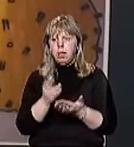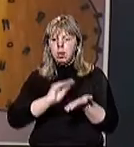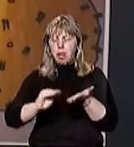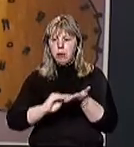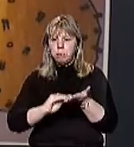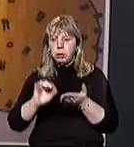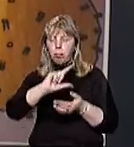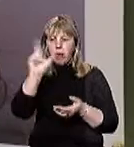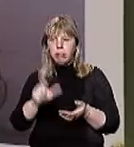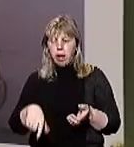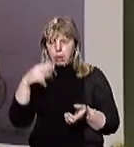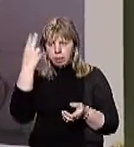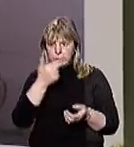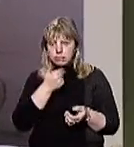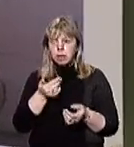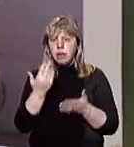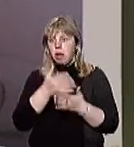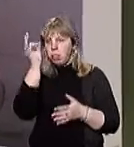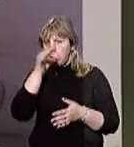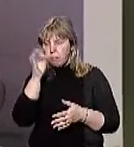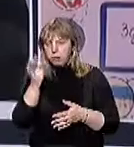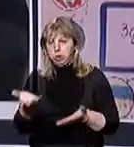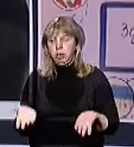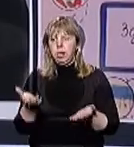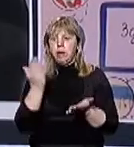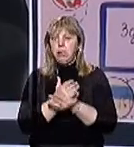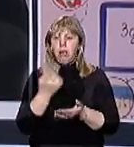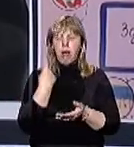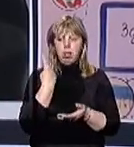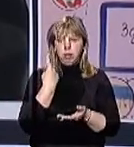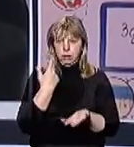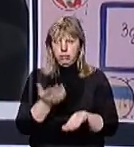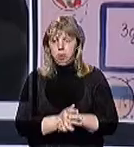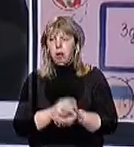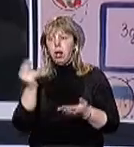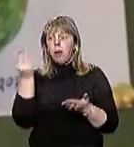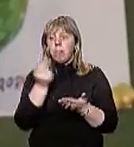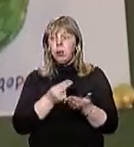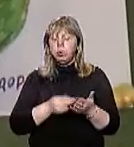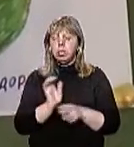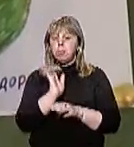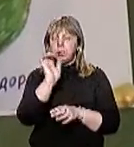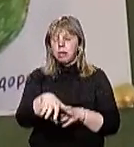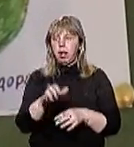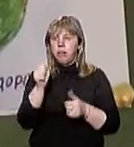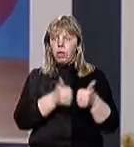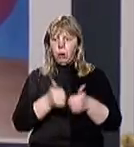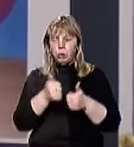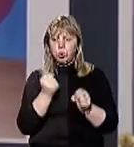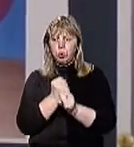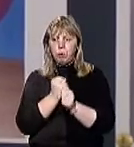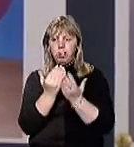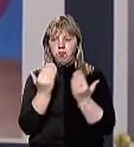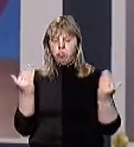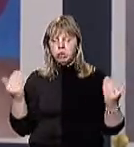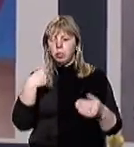надписи по-італійськи, є по-німецьки і є по-англійськи. З малюнків, які прислали для участі в конкурсі, зробили